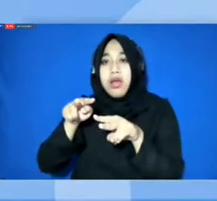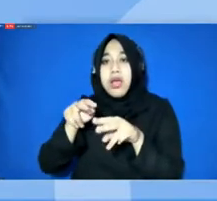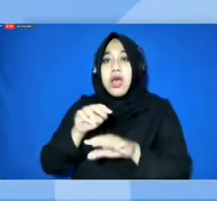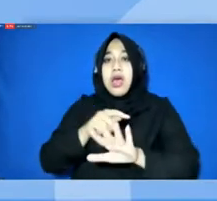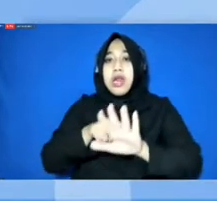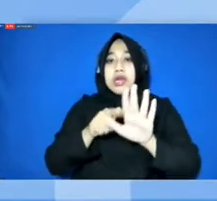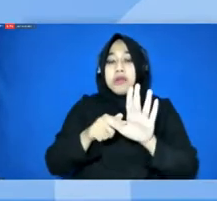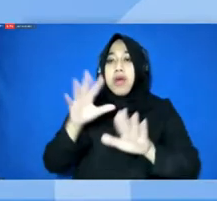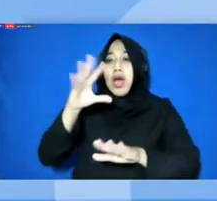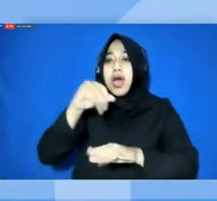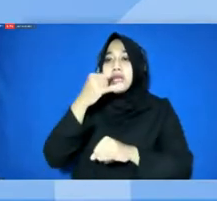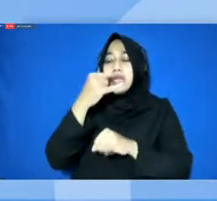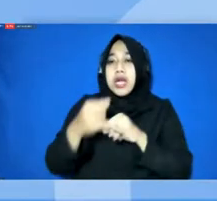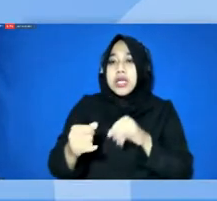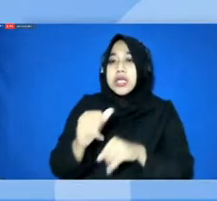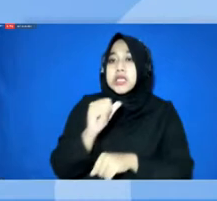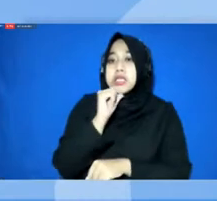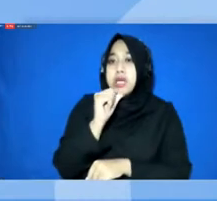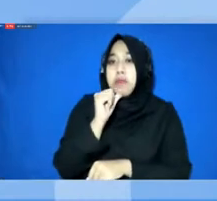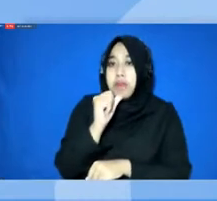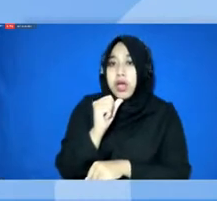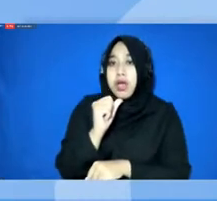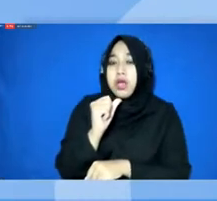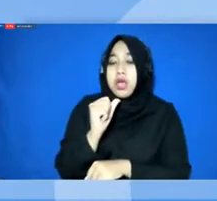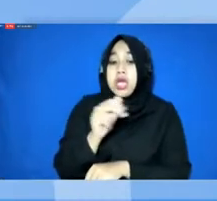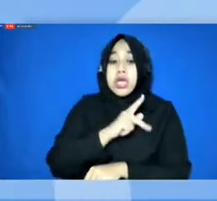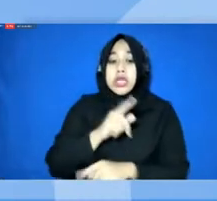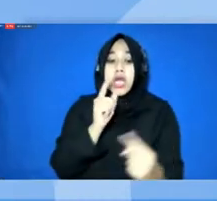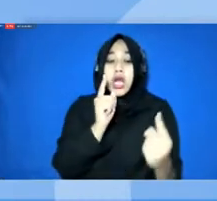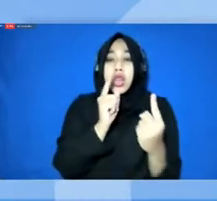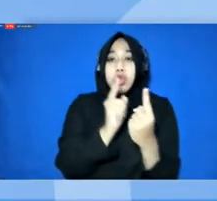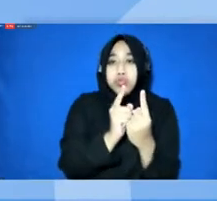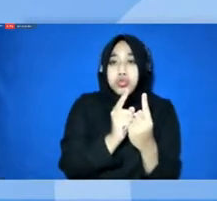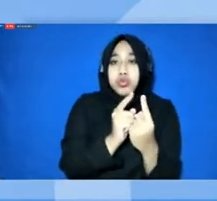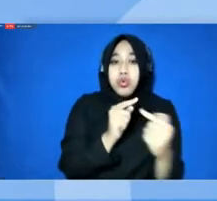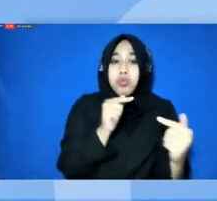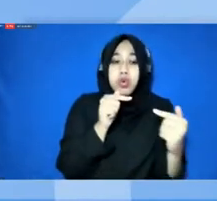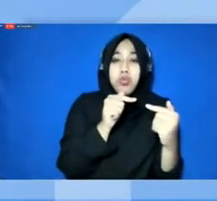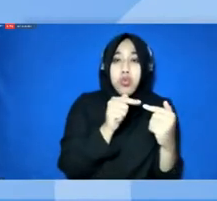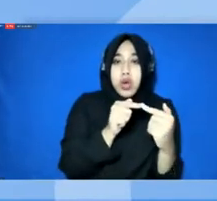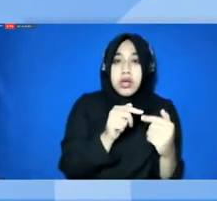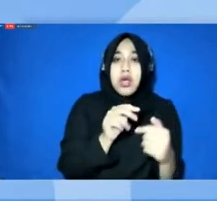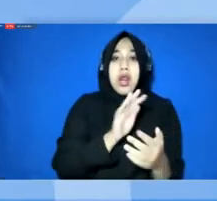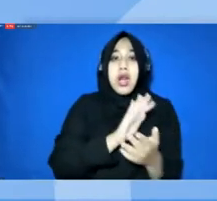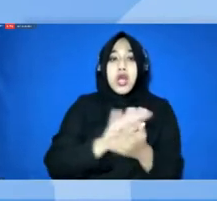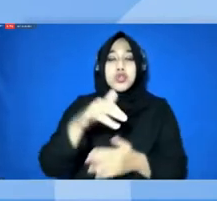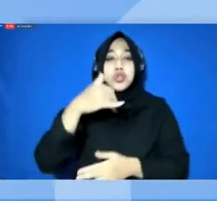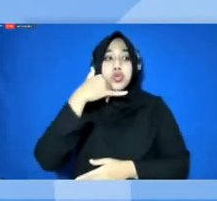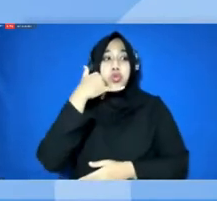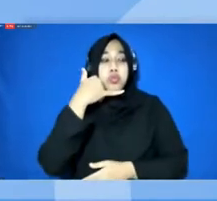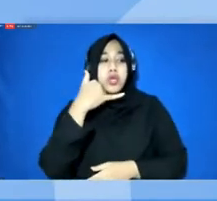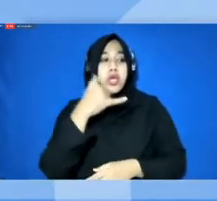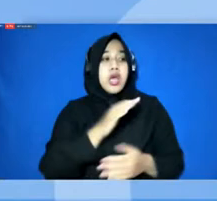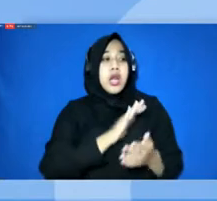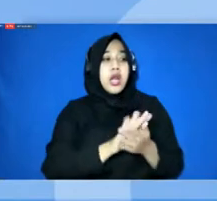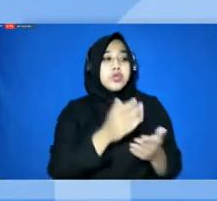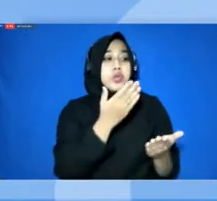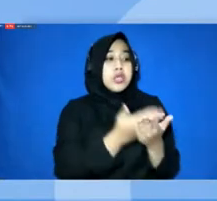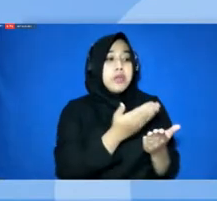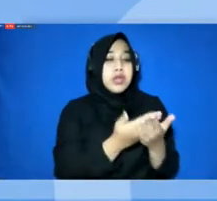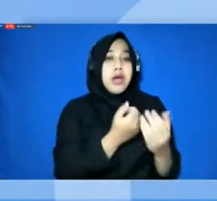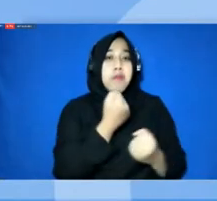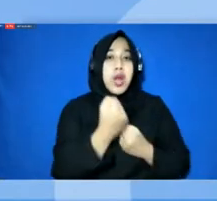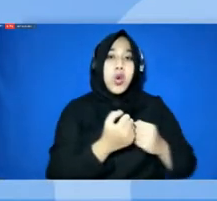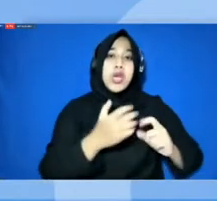5 hari terakhir dengan siapa kita berkontak sehingga orang itu bisa langsung ditelepon lalu kemudian diminta untuk melakukan